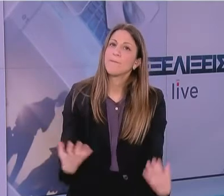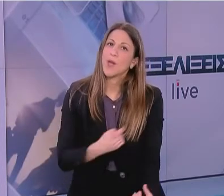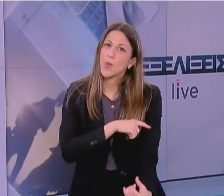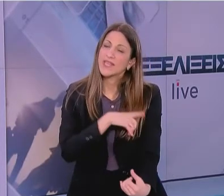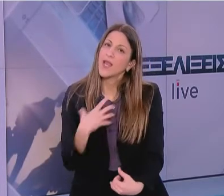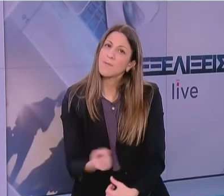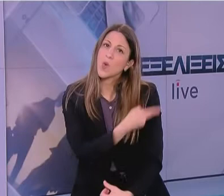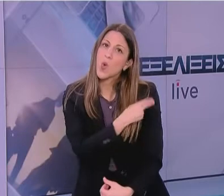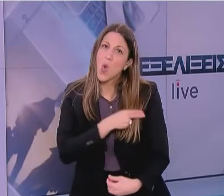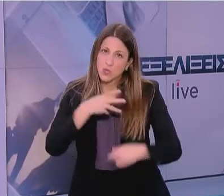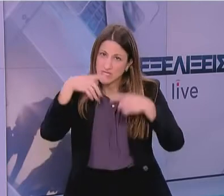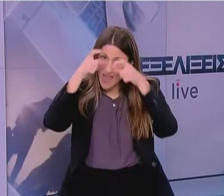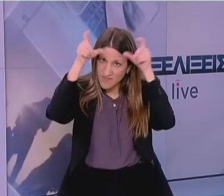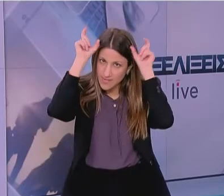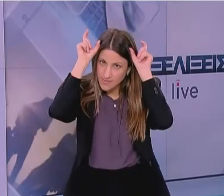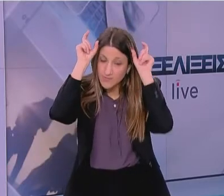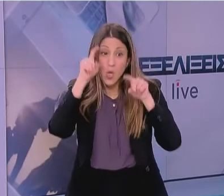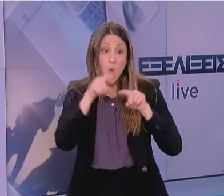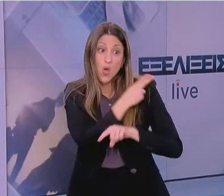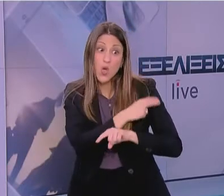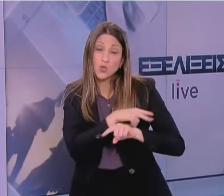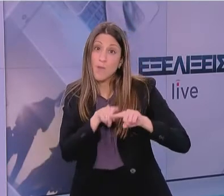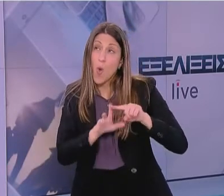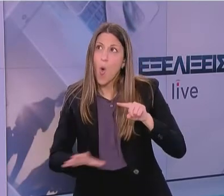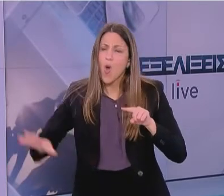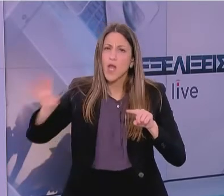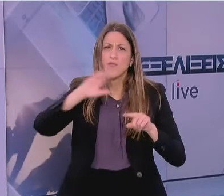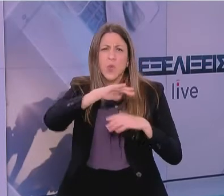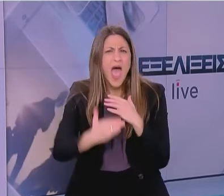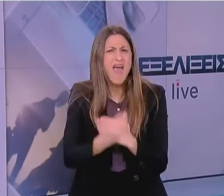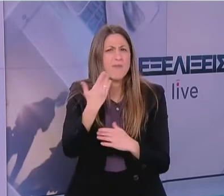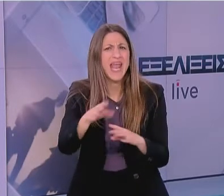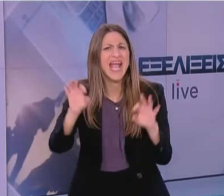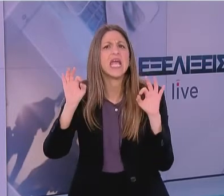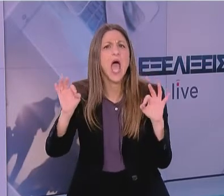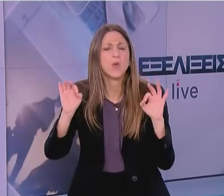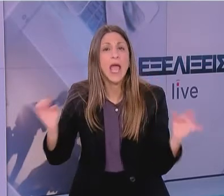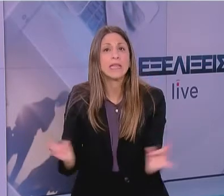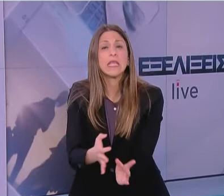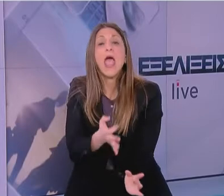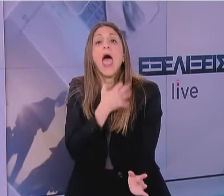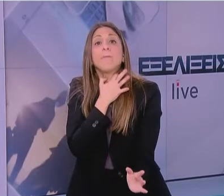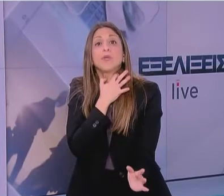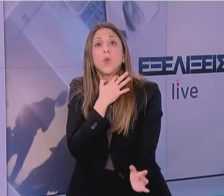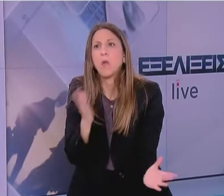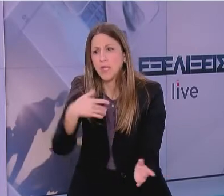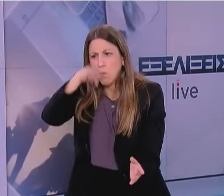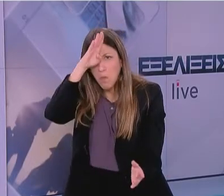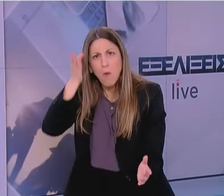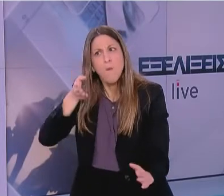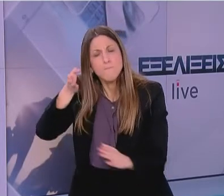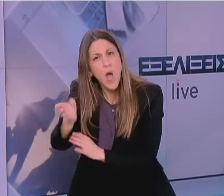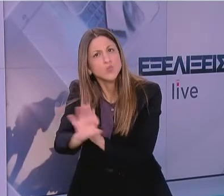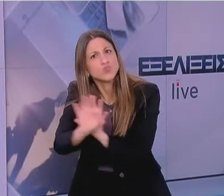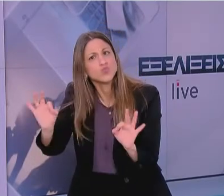ασθενών με κορονοϊό. Τα νοσοκομεία της χώρας μας εφημερεύουν κανονικά, αντιμετωπίζουν τα έκτακτα και τα επίγοντα. Να